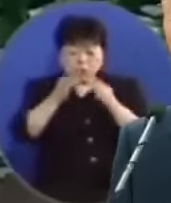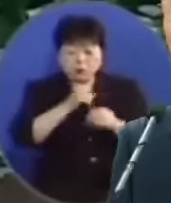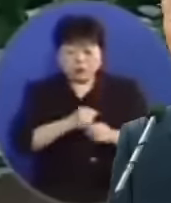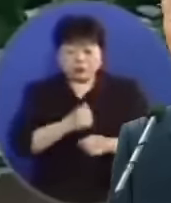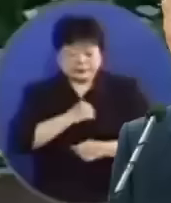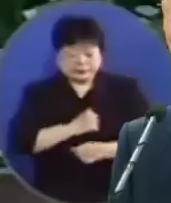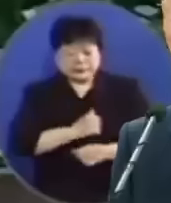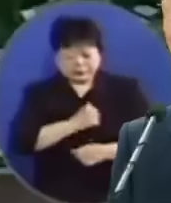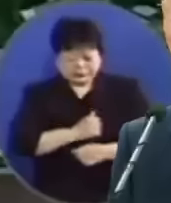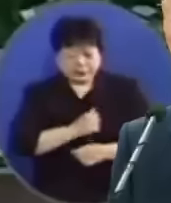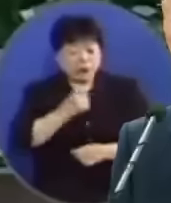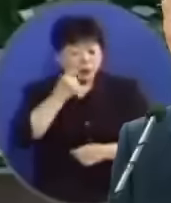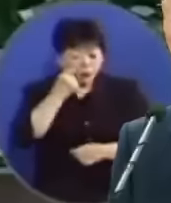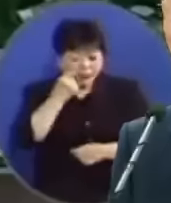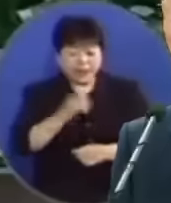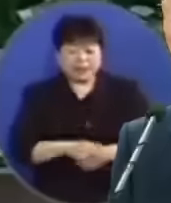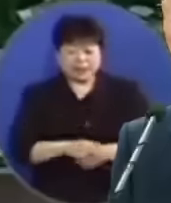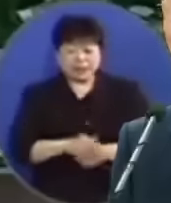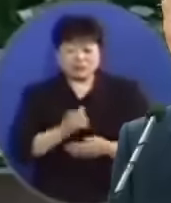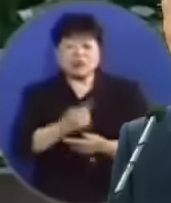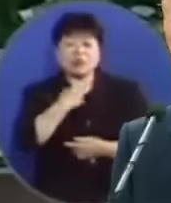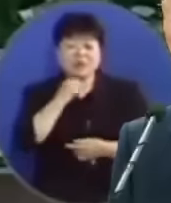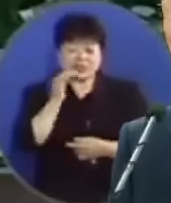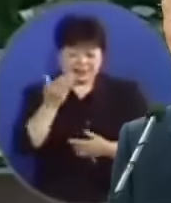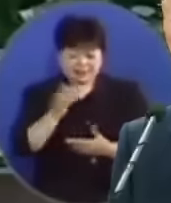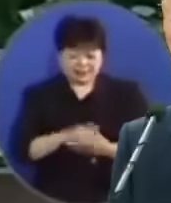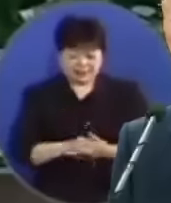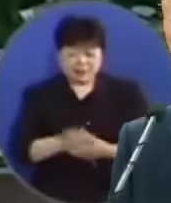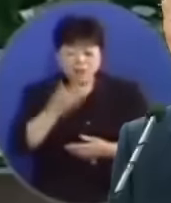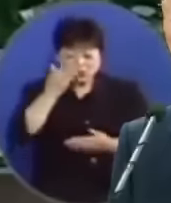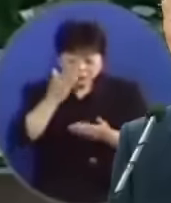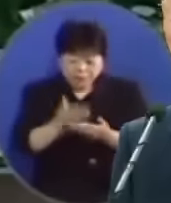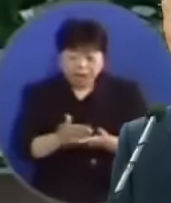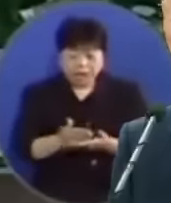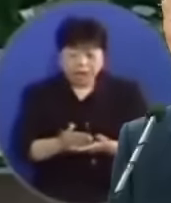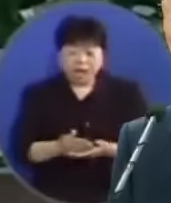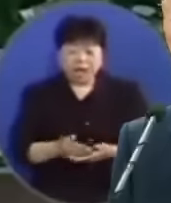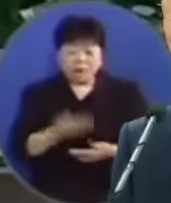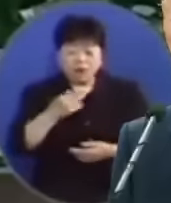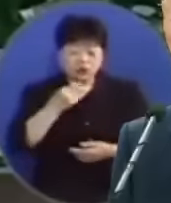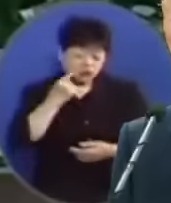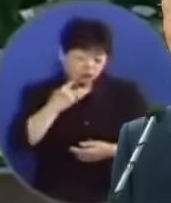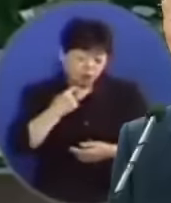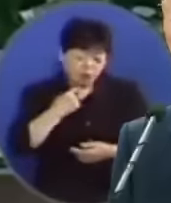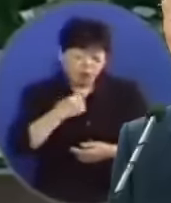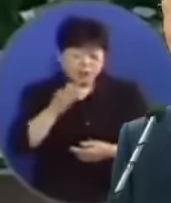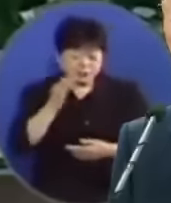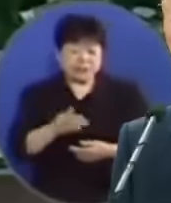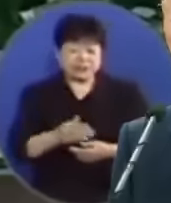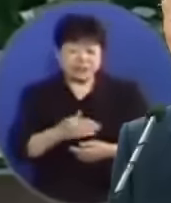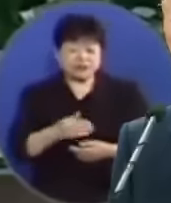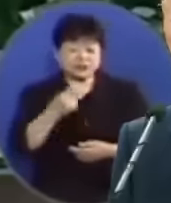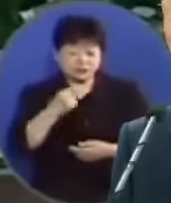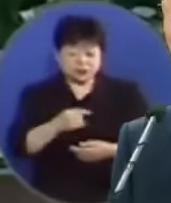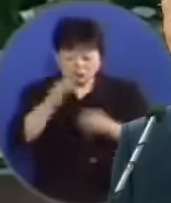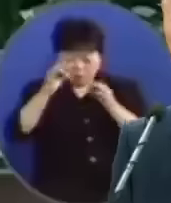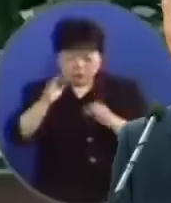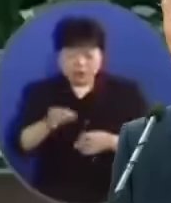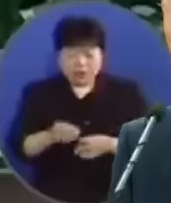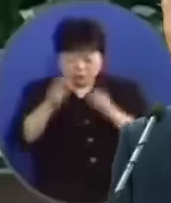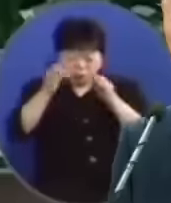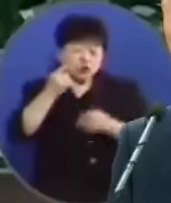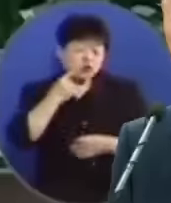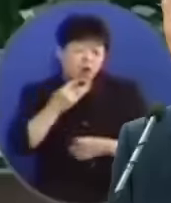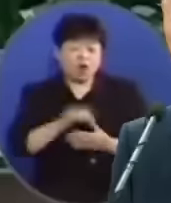행하려고 하면 오히려 그것을 범할 때가 많습니다. 먹지 마라 하면 더 먹고 싶고 가지 마라 하면 더 가고 싶고 보지 말한 것 더 보고